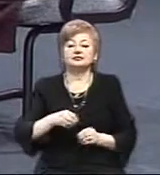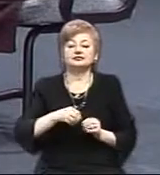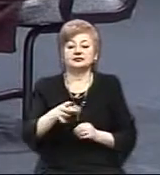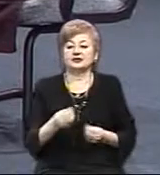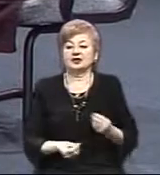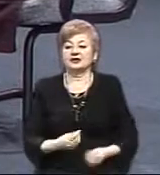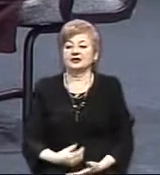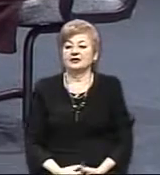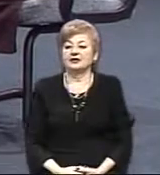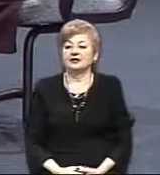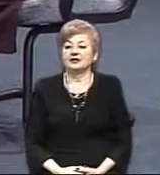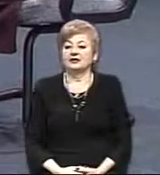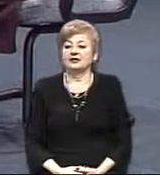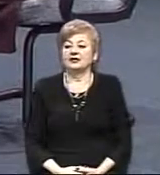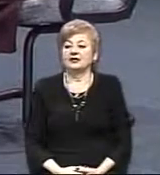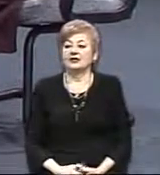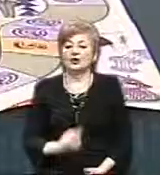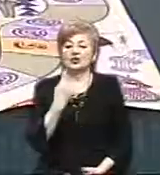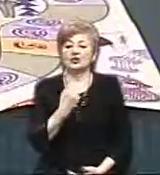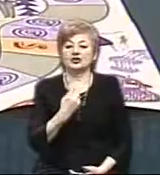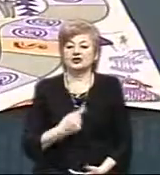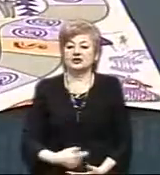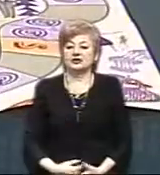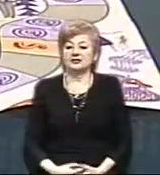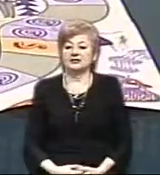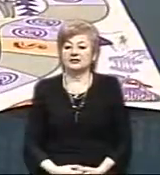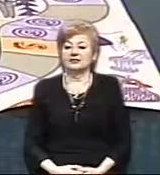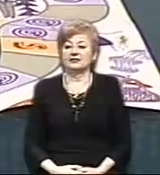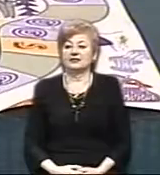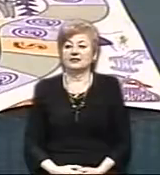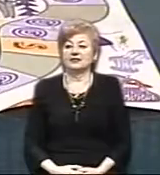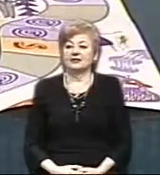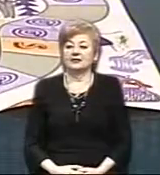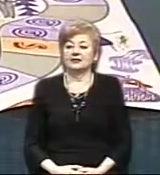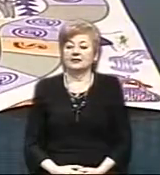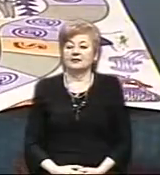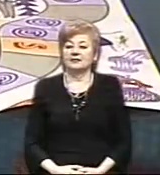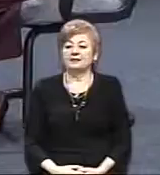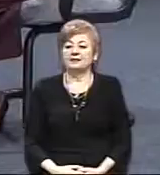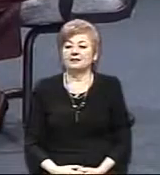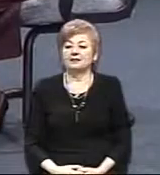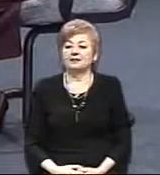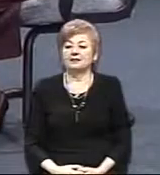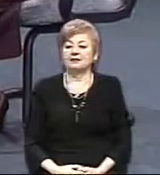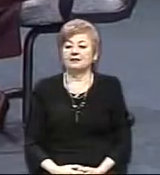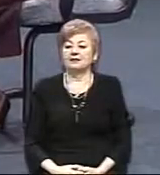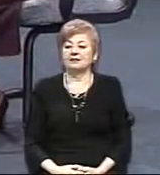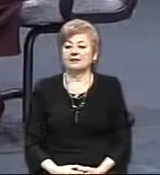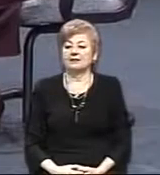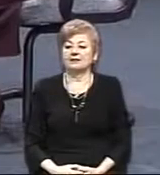перша кидаю. Двічка. Походіть там за мене. Я на стереотип, звісно, попала. Да, я мені ваша